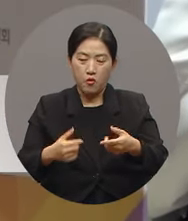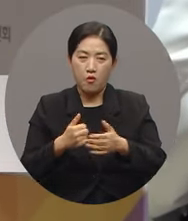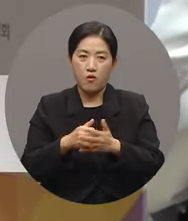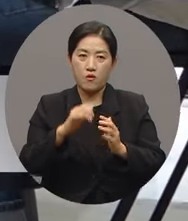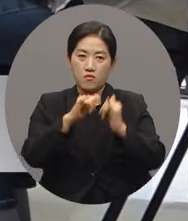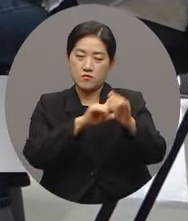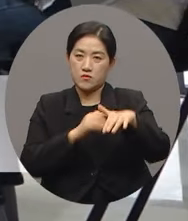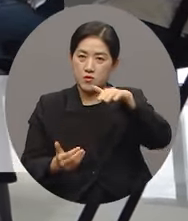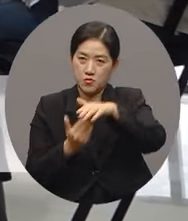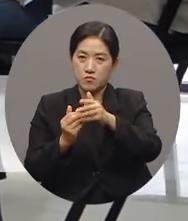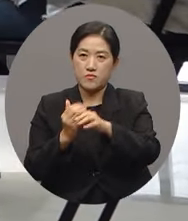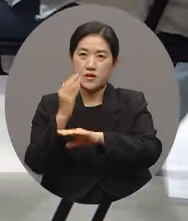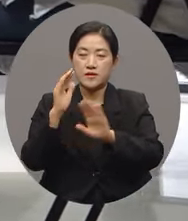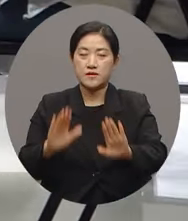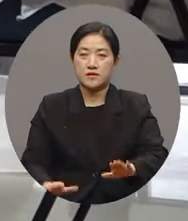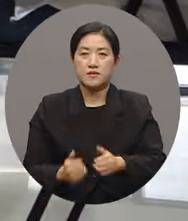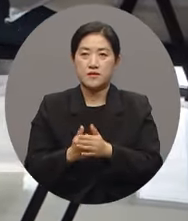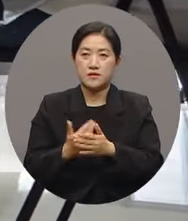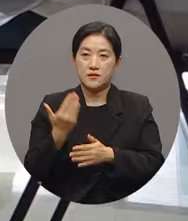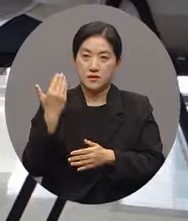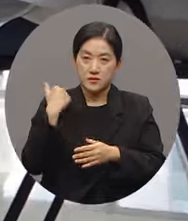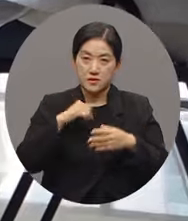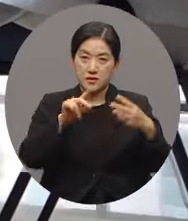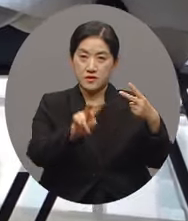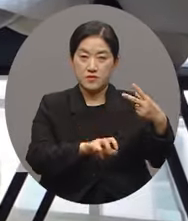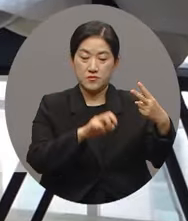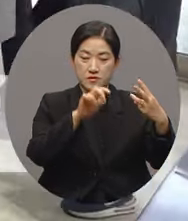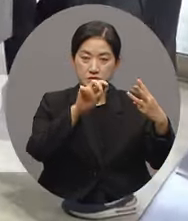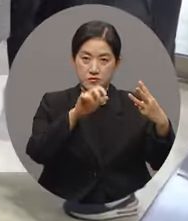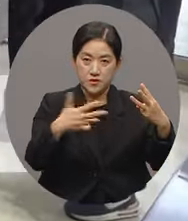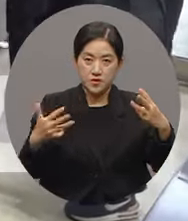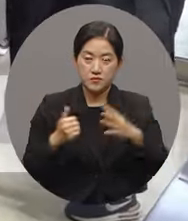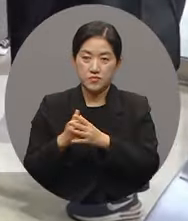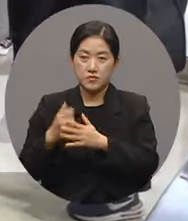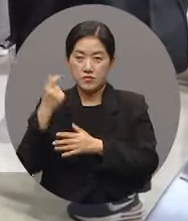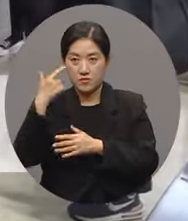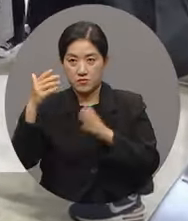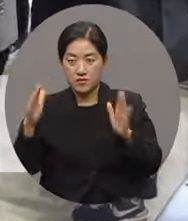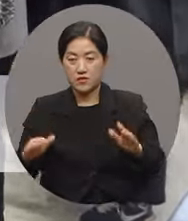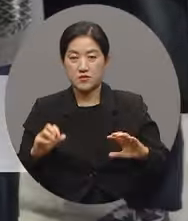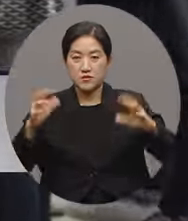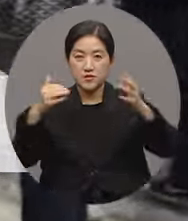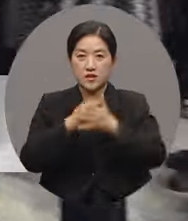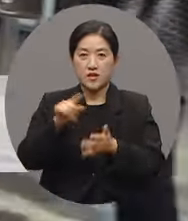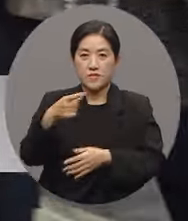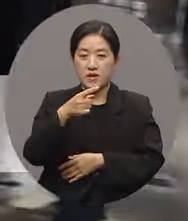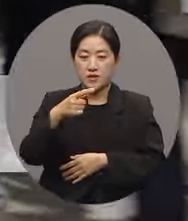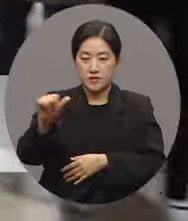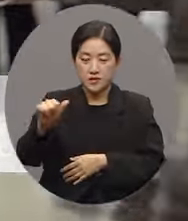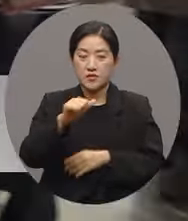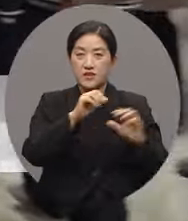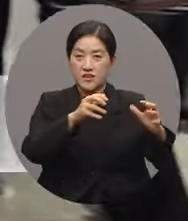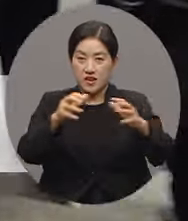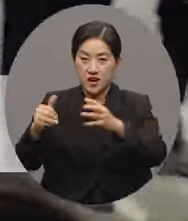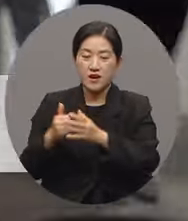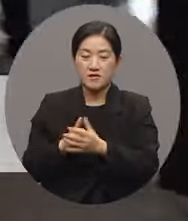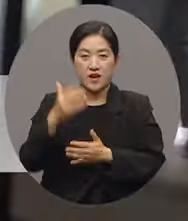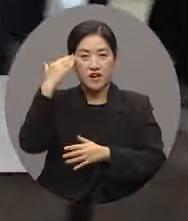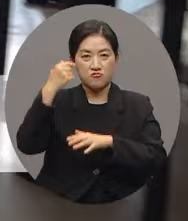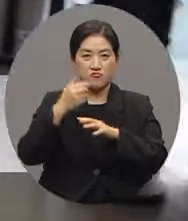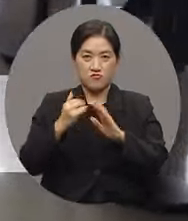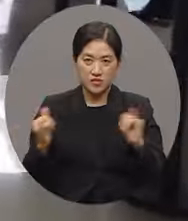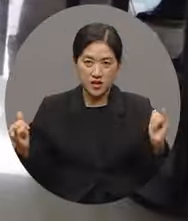선거관리 위원회는 지난 달 27일부터 어제까지 세간 전 세계 105개 나라에서 진행된 투표에 재외 유권자